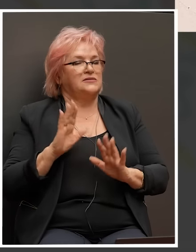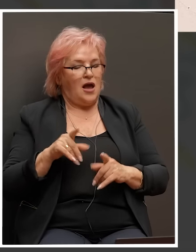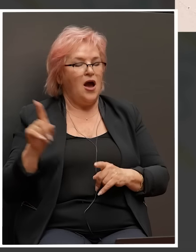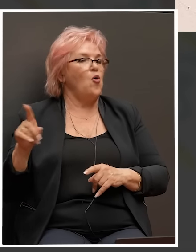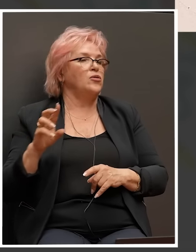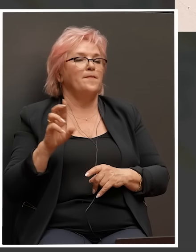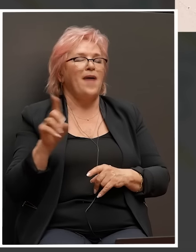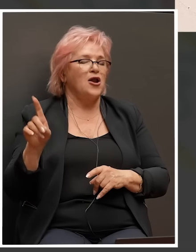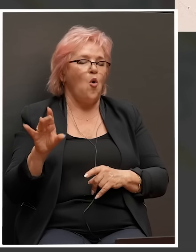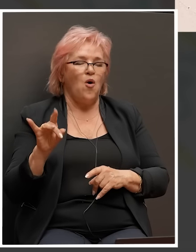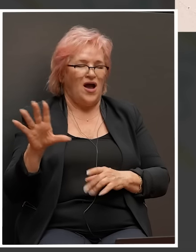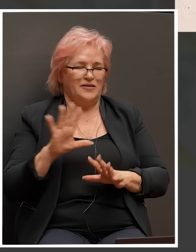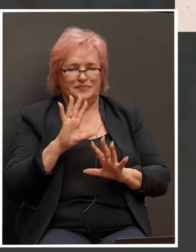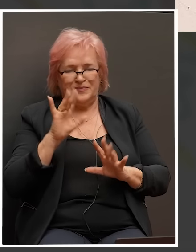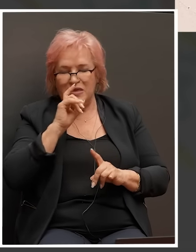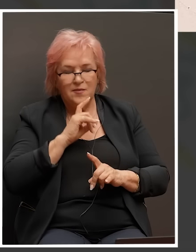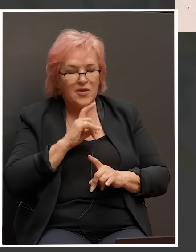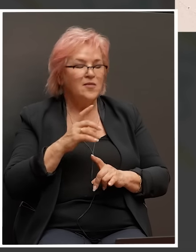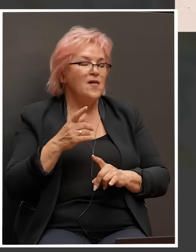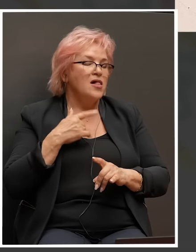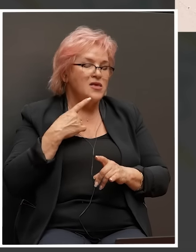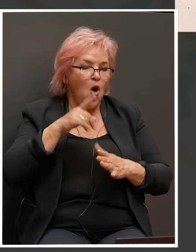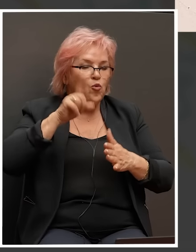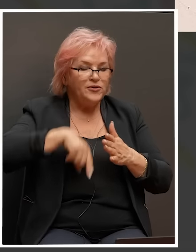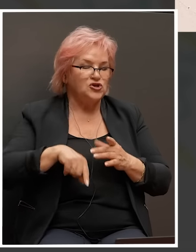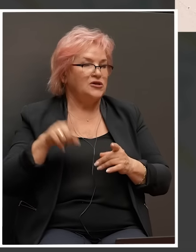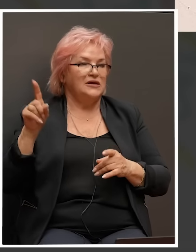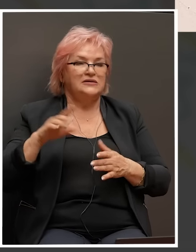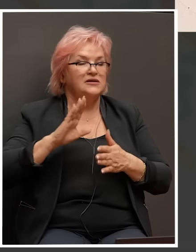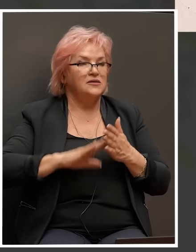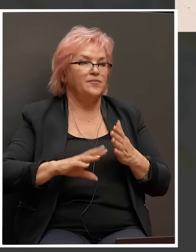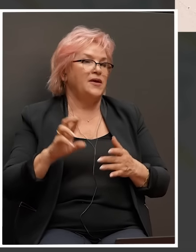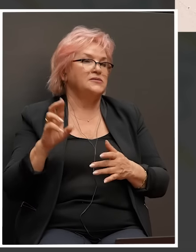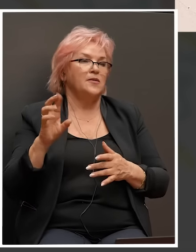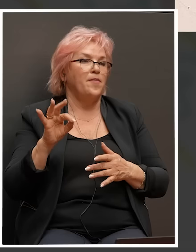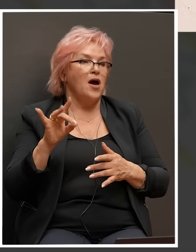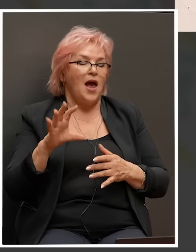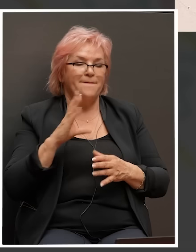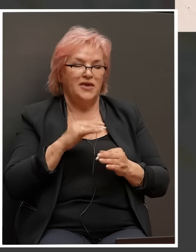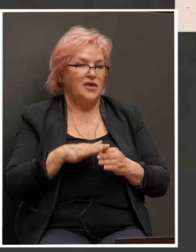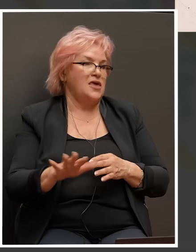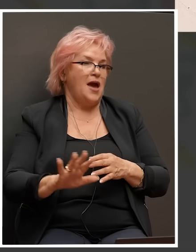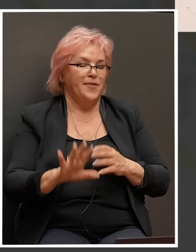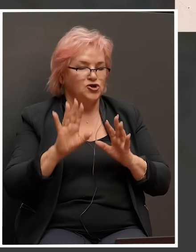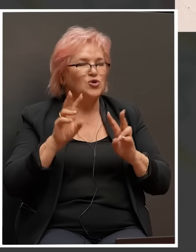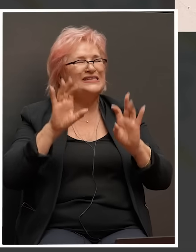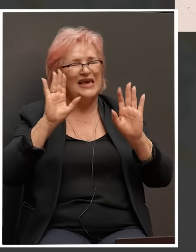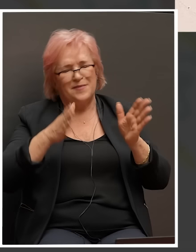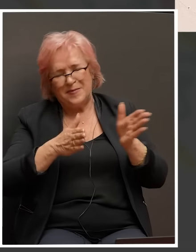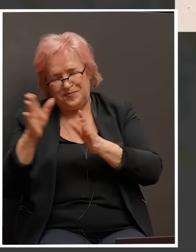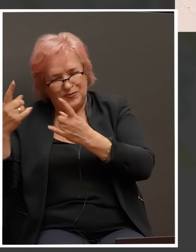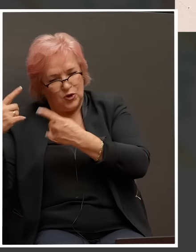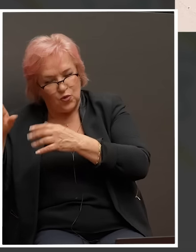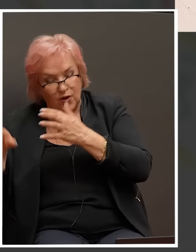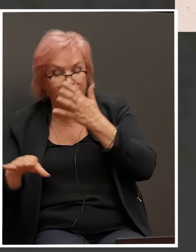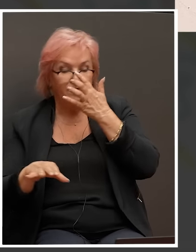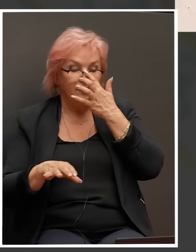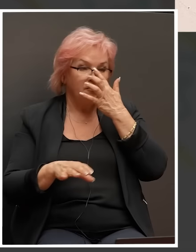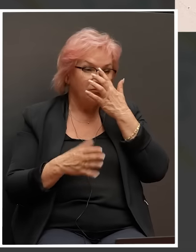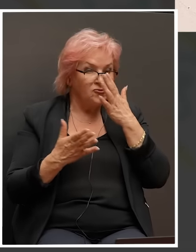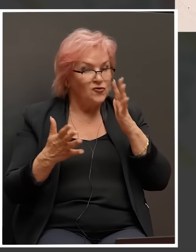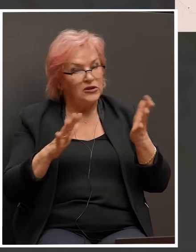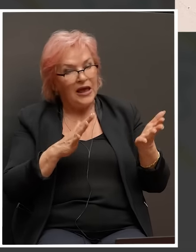Он барокко на самом деле не понимал, поэтому я абсолютно убеждена в том, что здесь без Бернини не обошлось. Но это ладно, это уже тема другого разговора. Так что